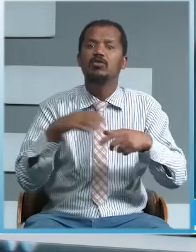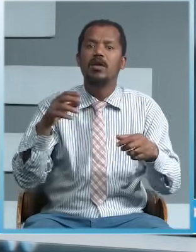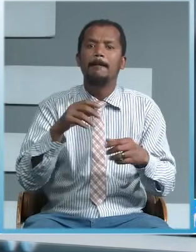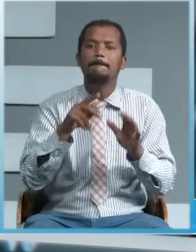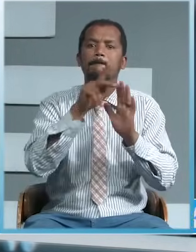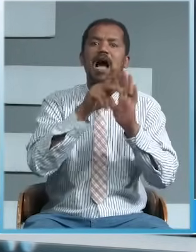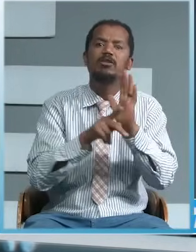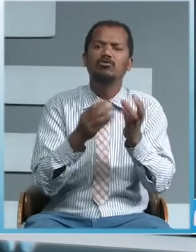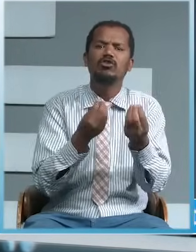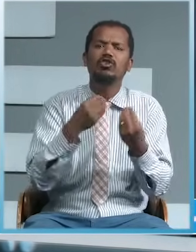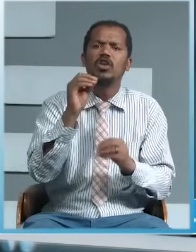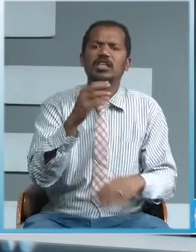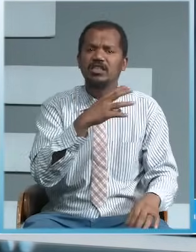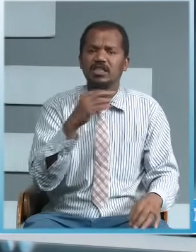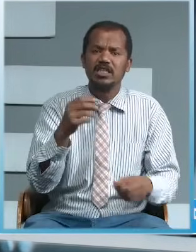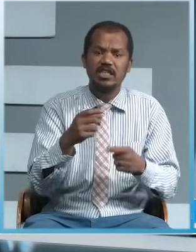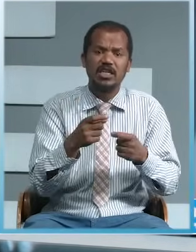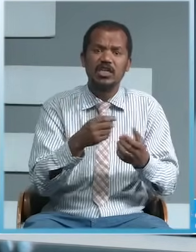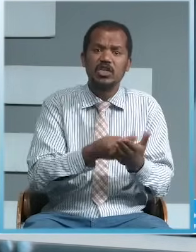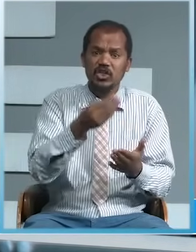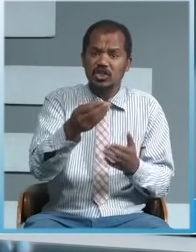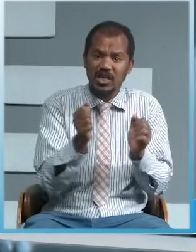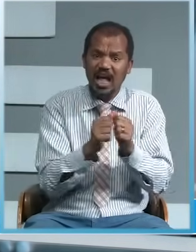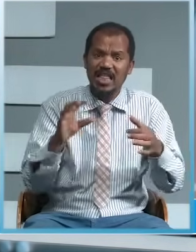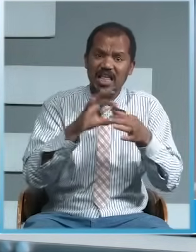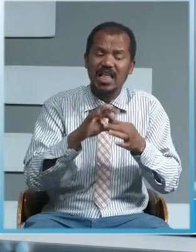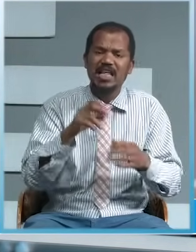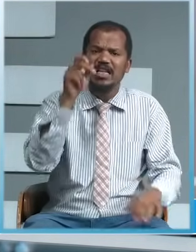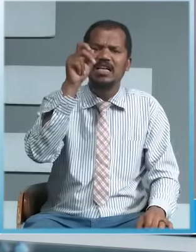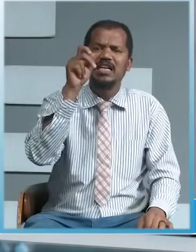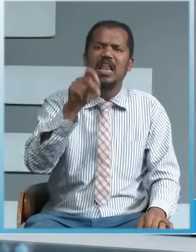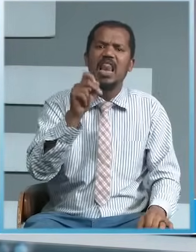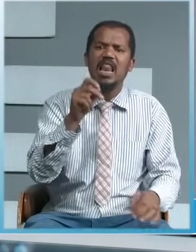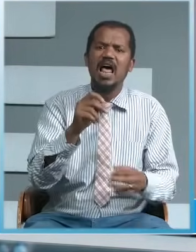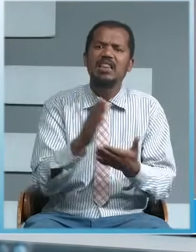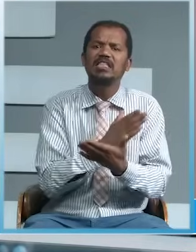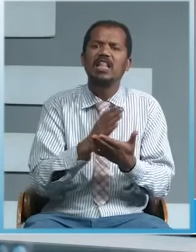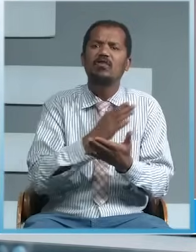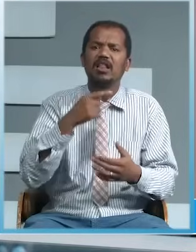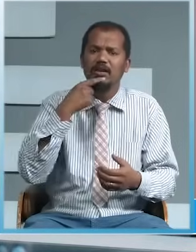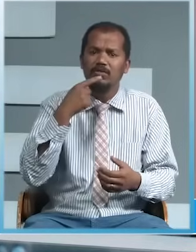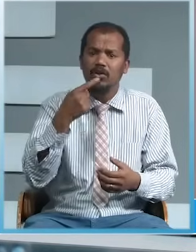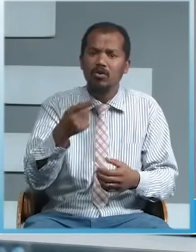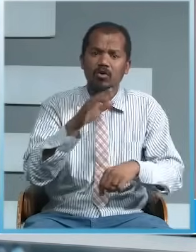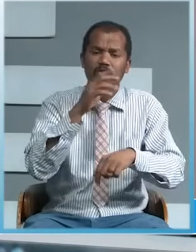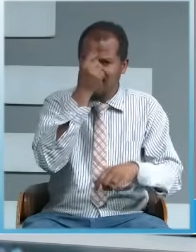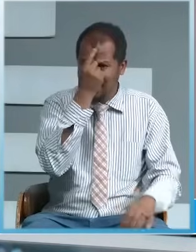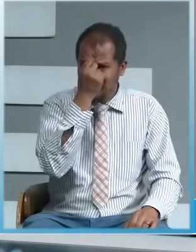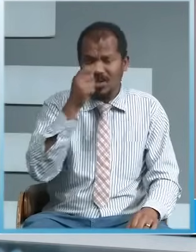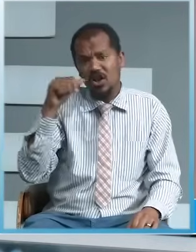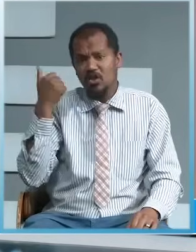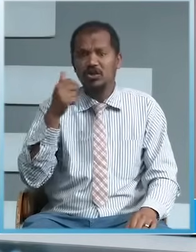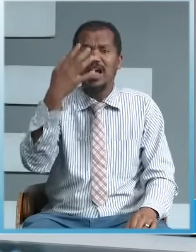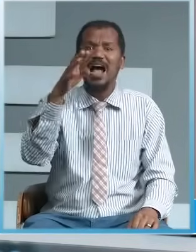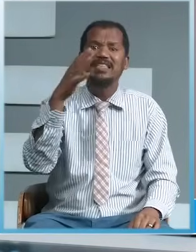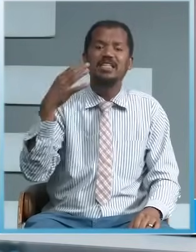በህገወጥ የፓስፖርት ሽያጭና ግዥ ጋር ተያይዞ በድለላ ተግባር ተሳትፈዋል ተብለው